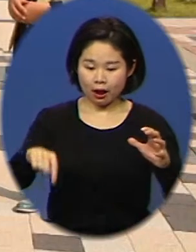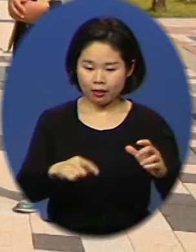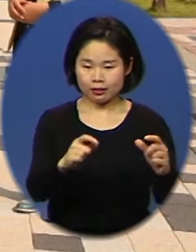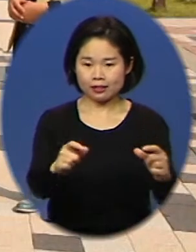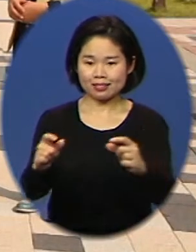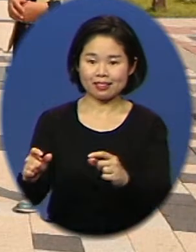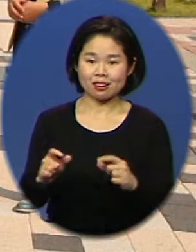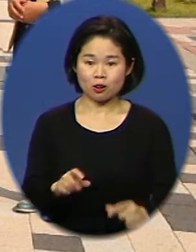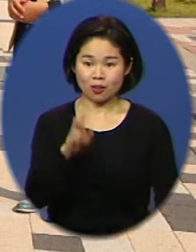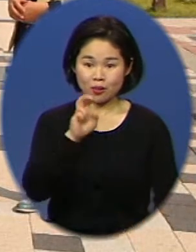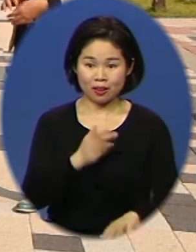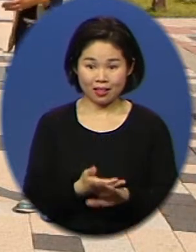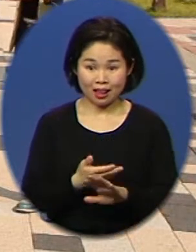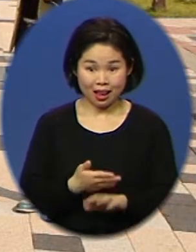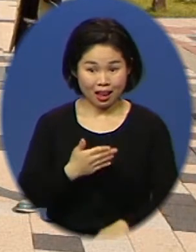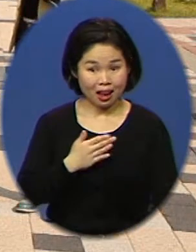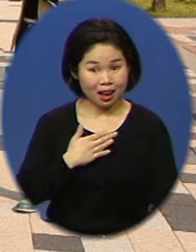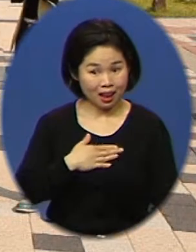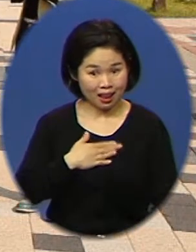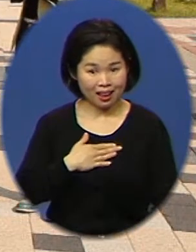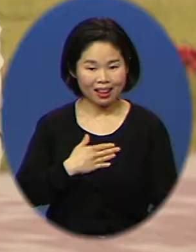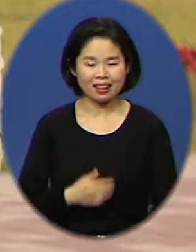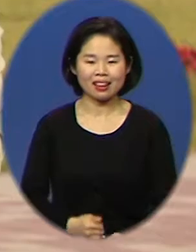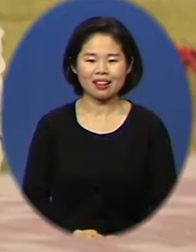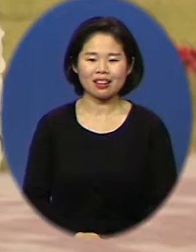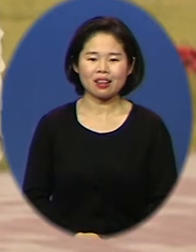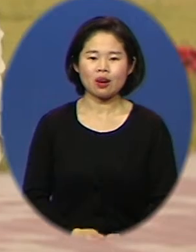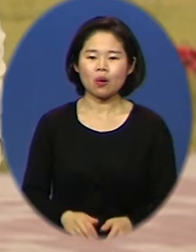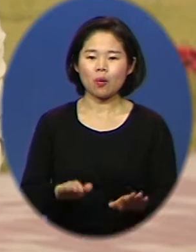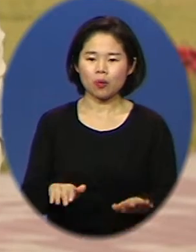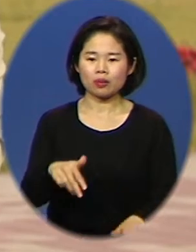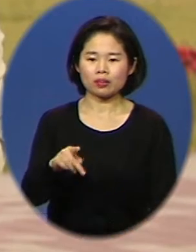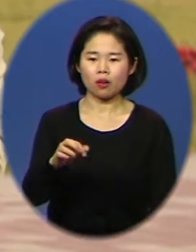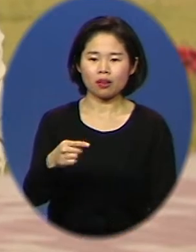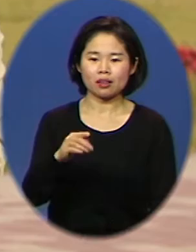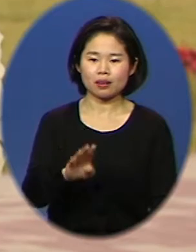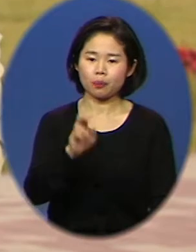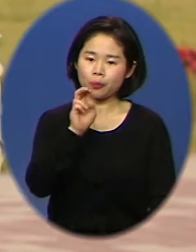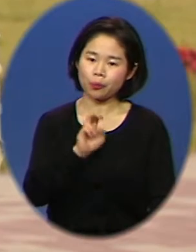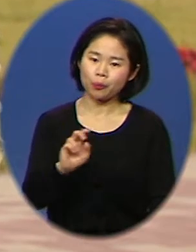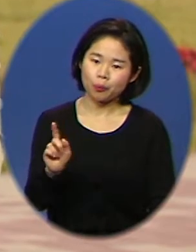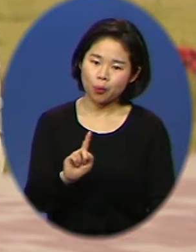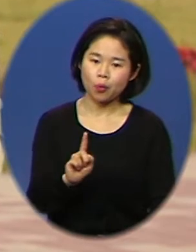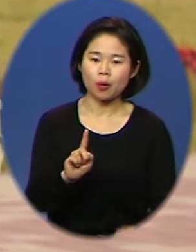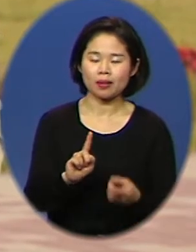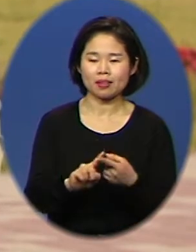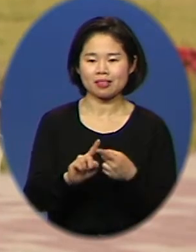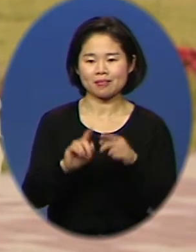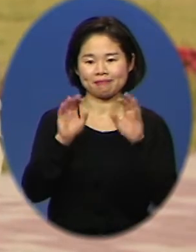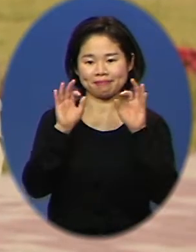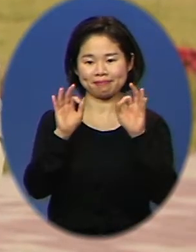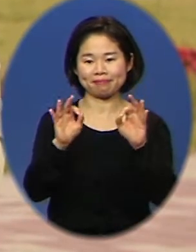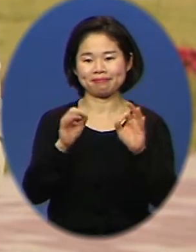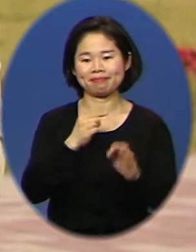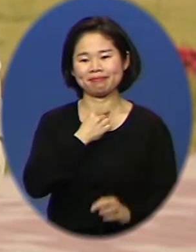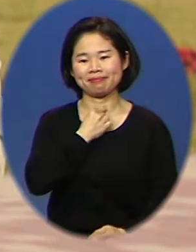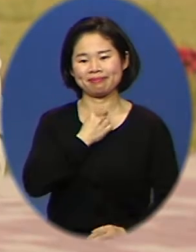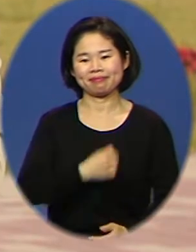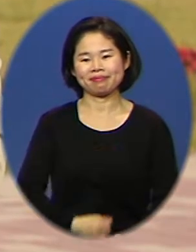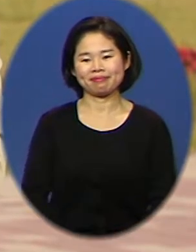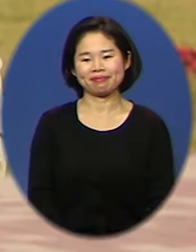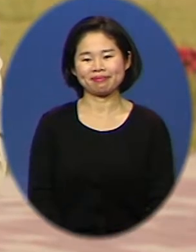다 다른 거 알죠? 네. 그래서 우리가 오늘은 정읍의 소리가 어떤 소리가 있는지 그거에 대해서 조금 알아보려고